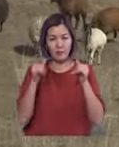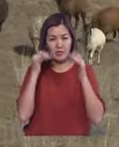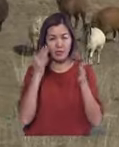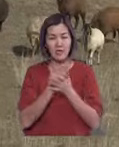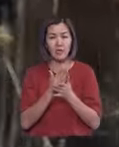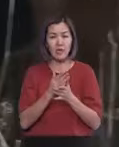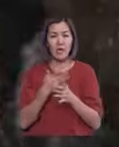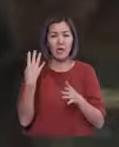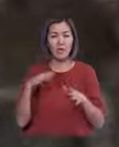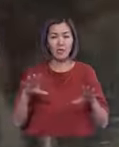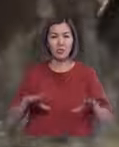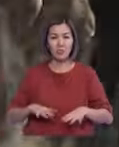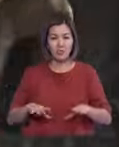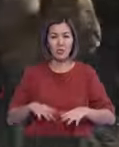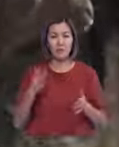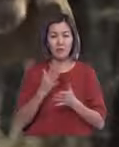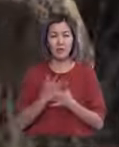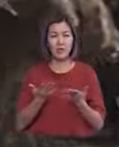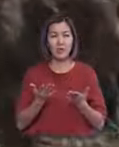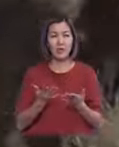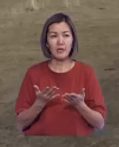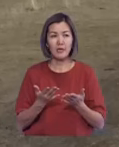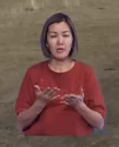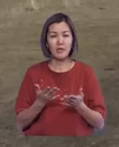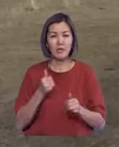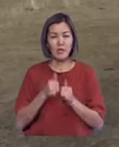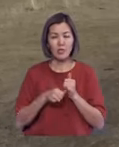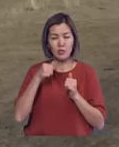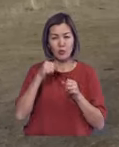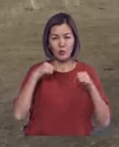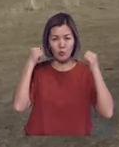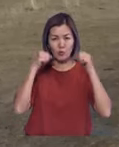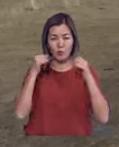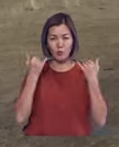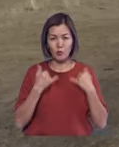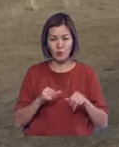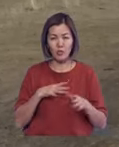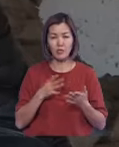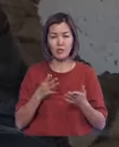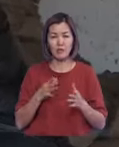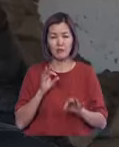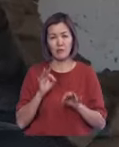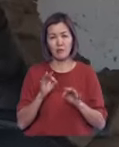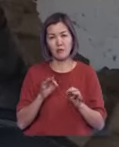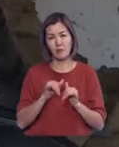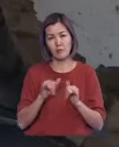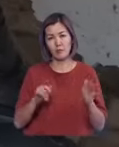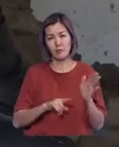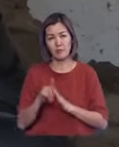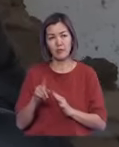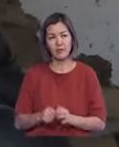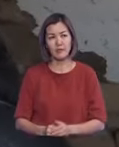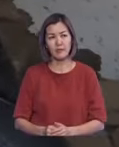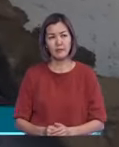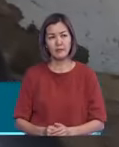40-қа тарта жылқы бағып отыр. Айтуынша мал баққанға бітеді. Жылда қойлары төлдеген сайын құталып келеді дейді. Ерінбейтін шопанның